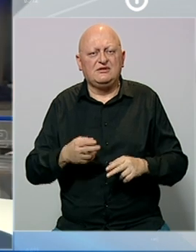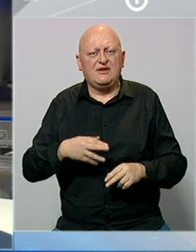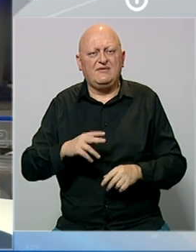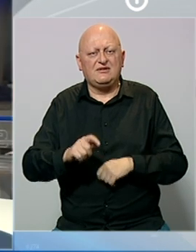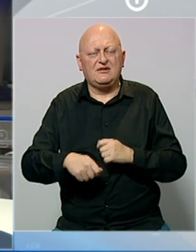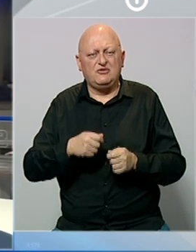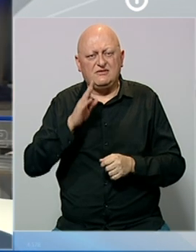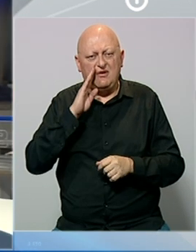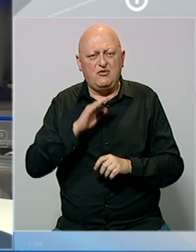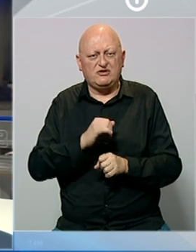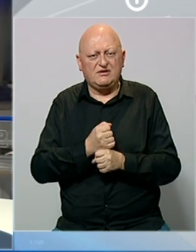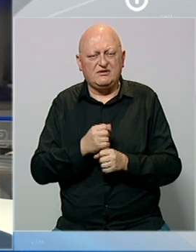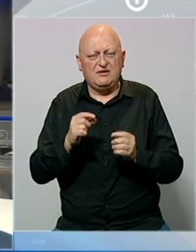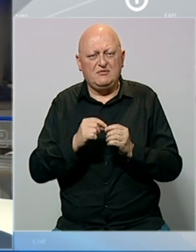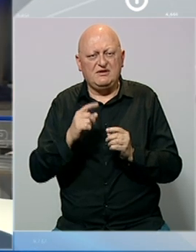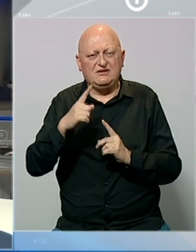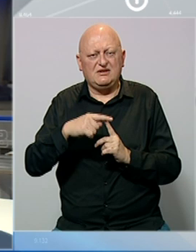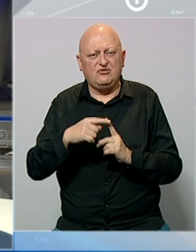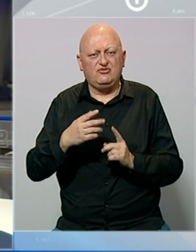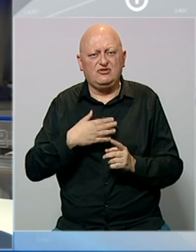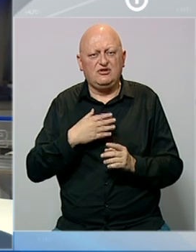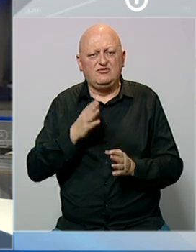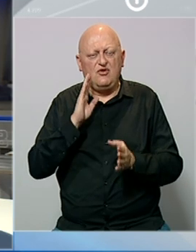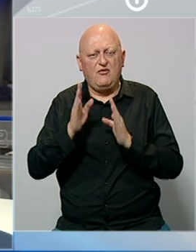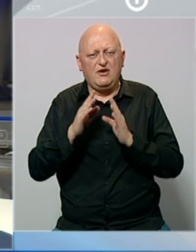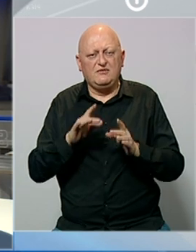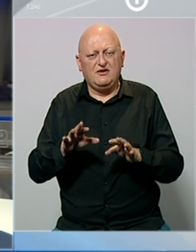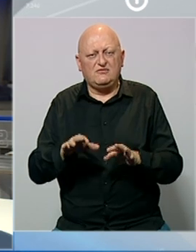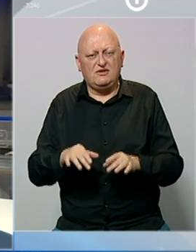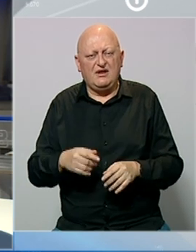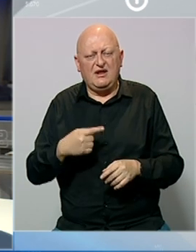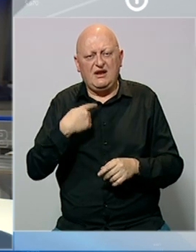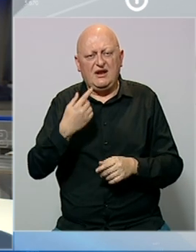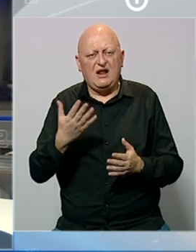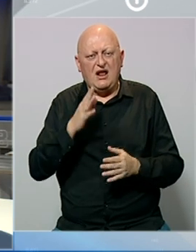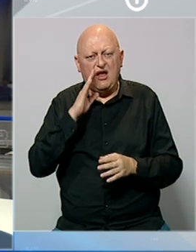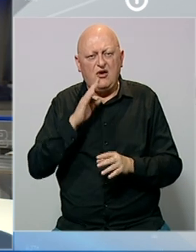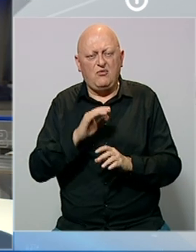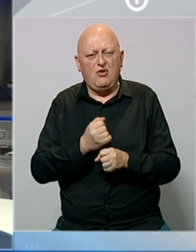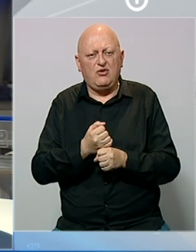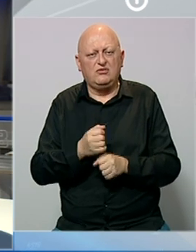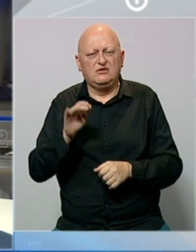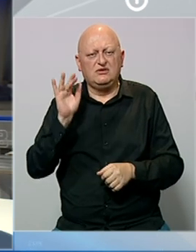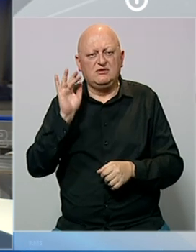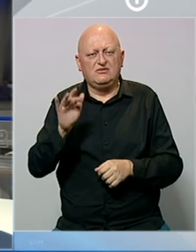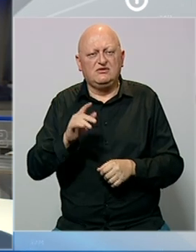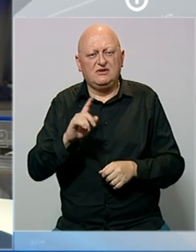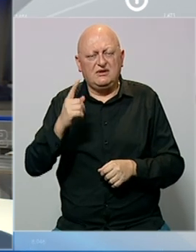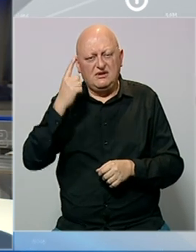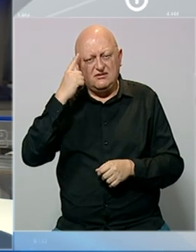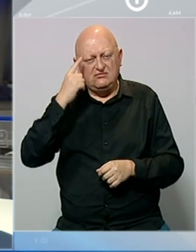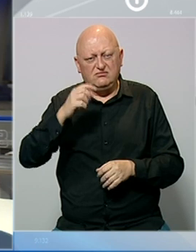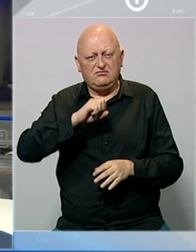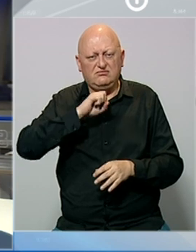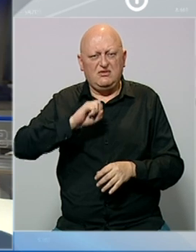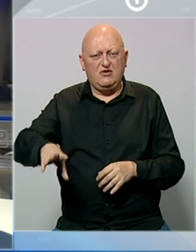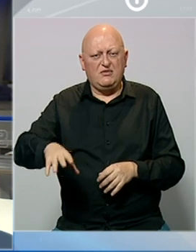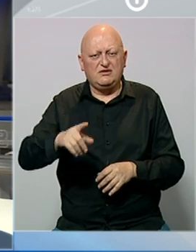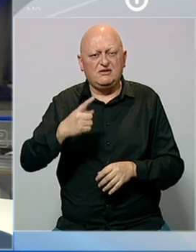Ministrica vanjskih poslova Bosne i Hercegovine Bisera Turković na svom Facebook nalogu je navela kako Bosna i Hercegovina